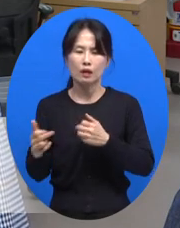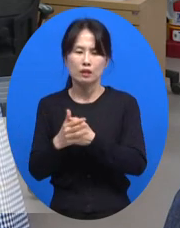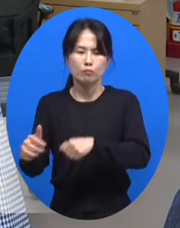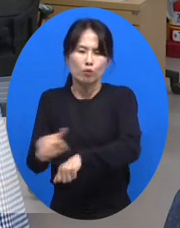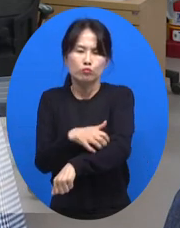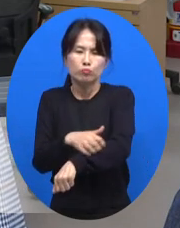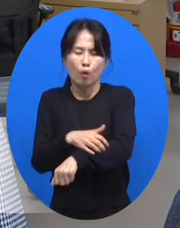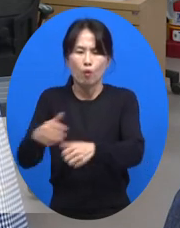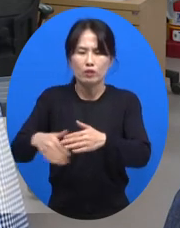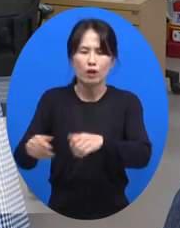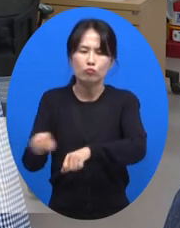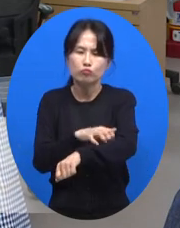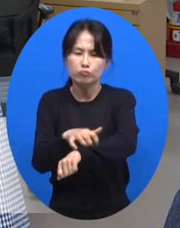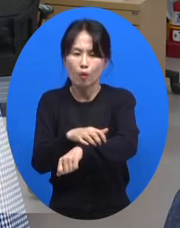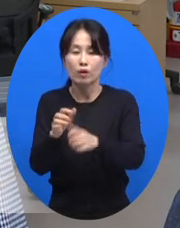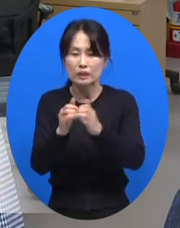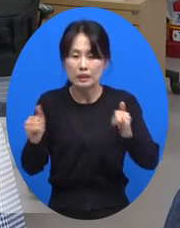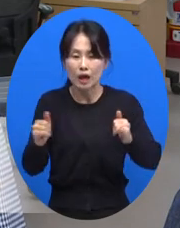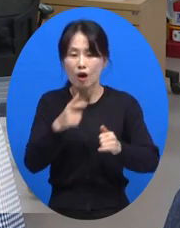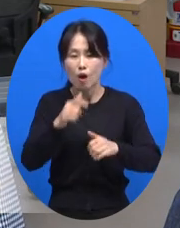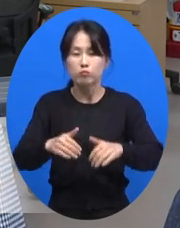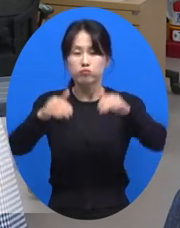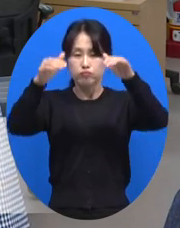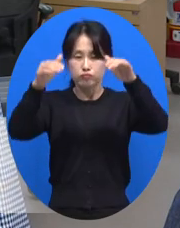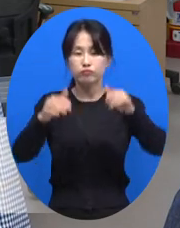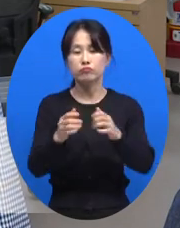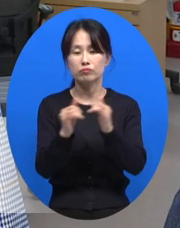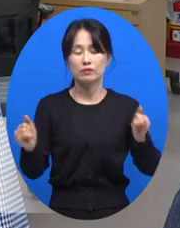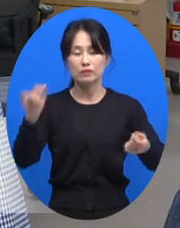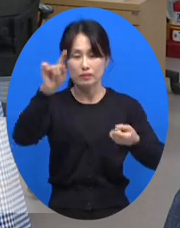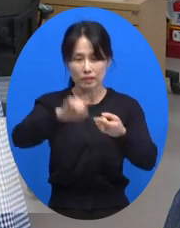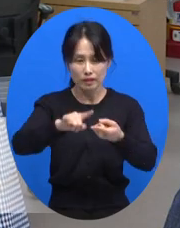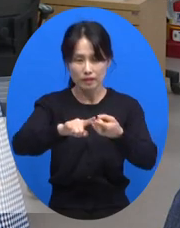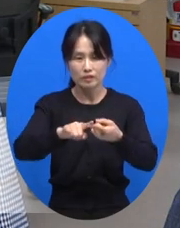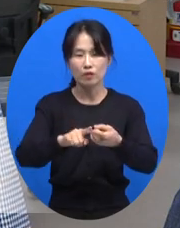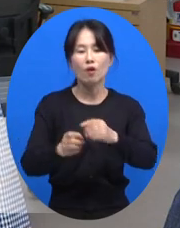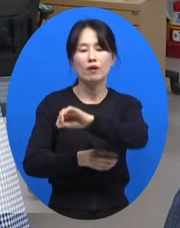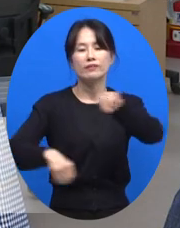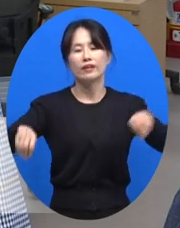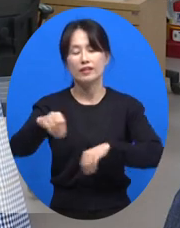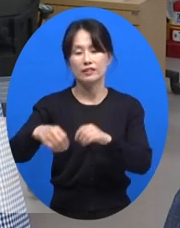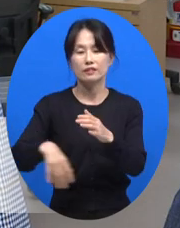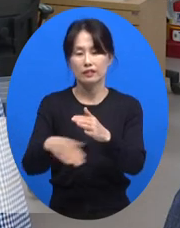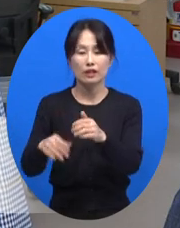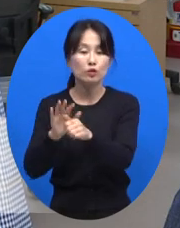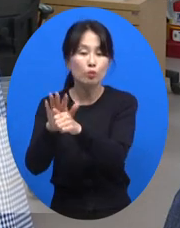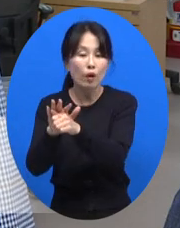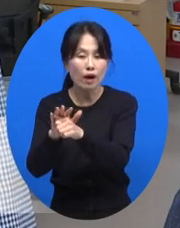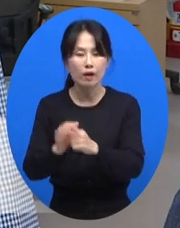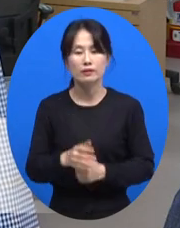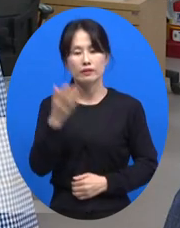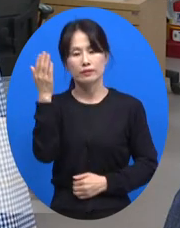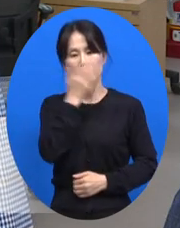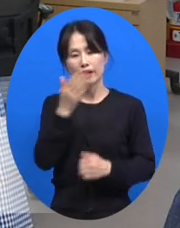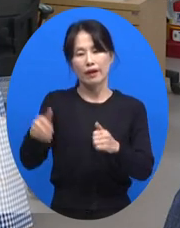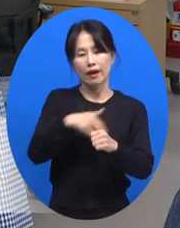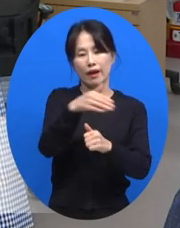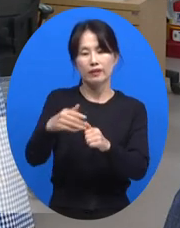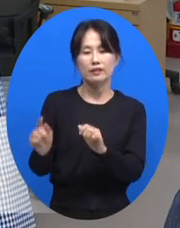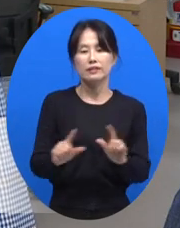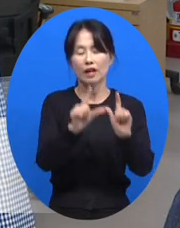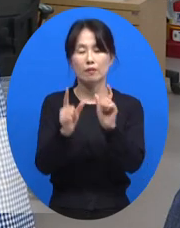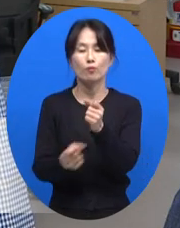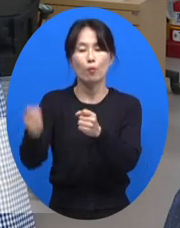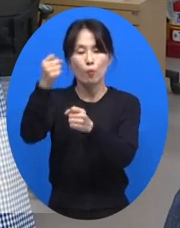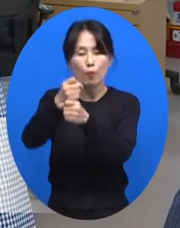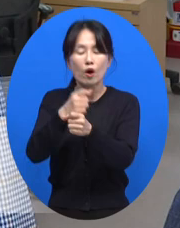신체적으로 세탁이 어려운 분들과 장마철 침수 지역 도민을 대상으로 세탁을 대신해 줌으로써 쾌적하고 위생적인 일상생활을